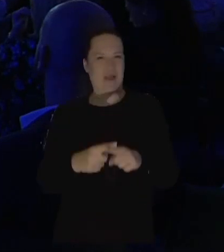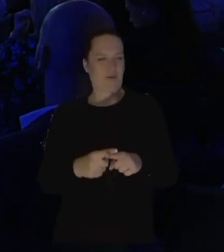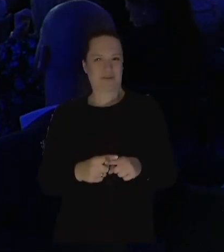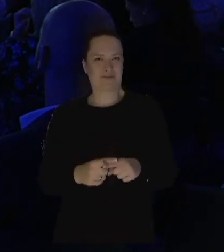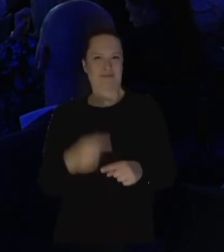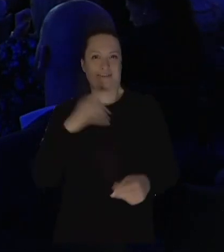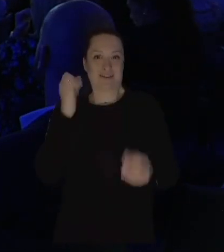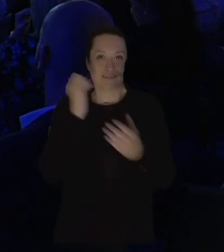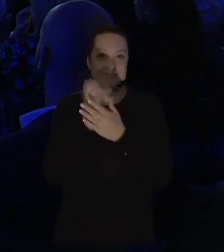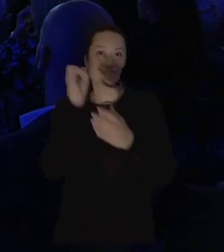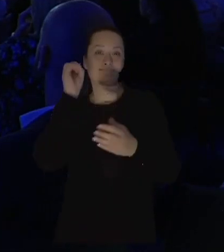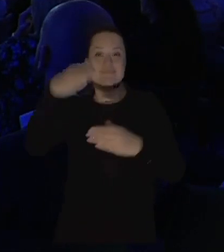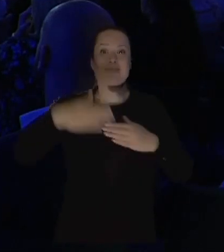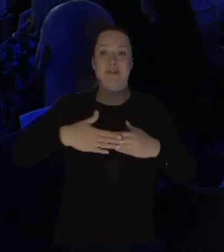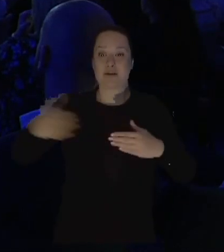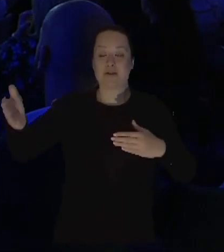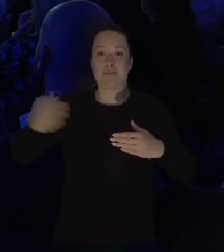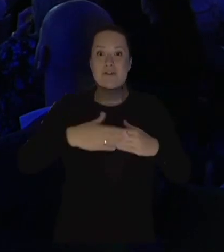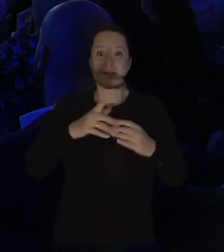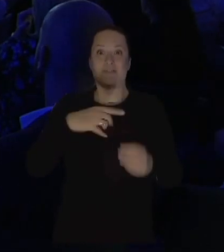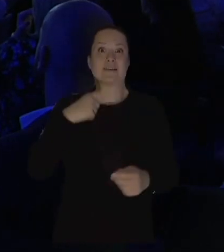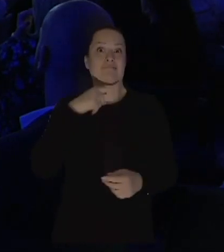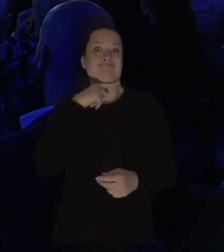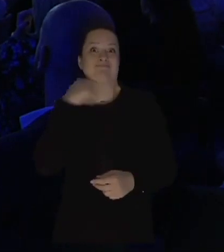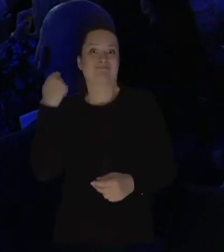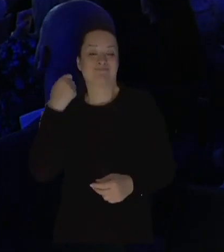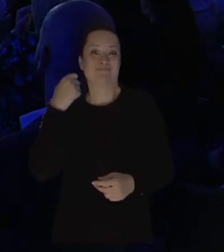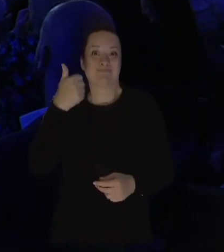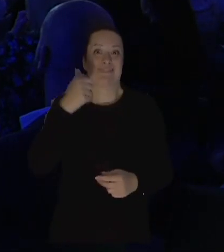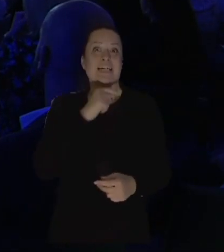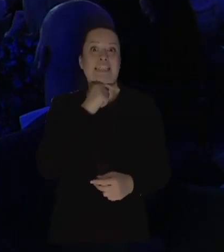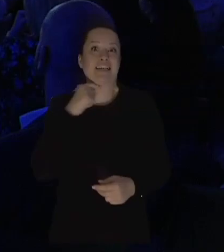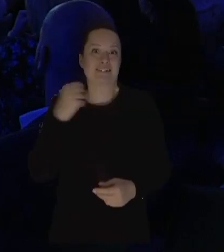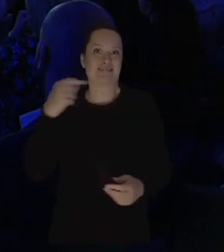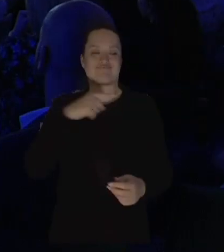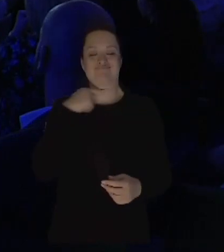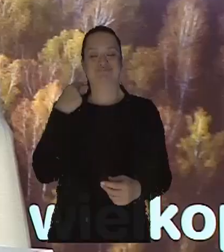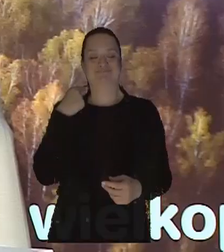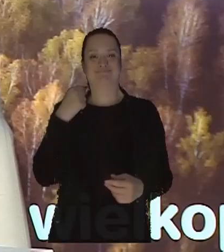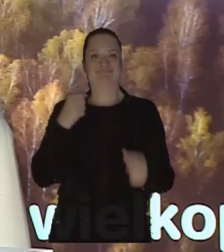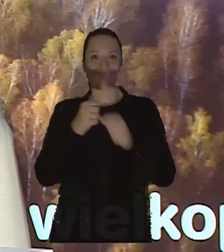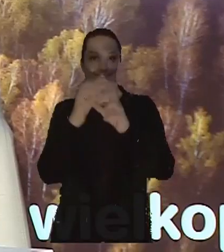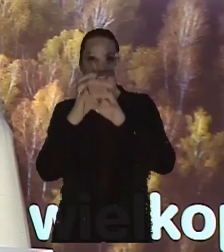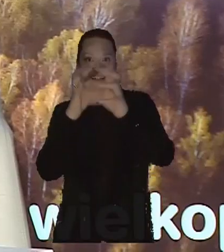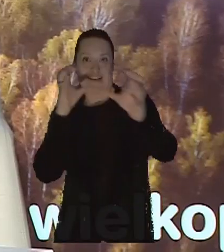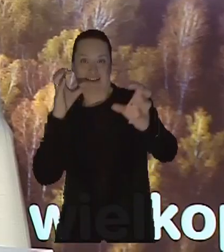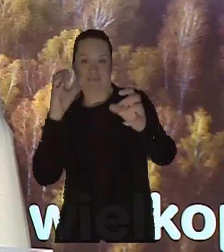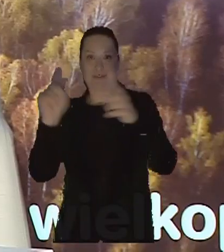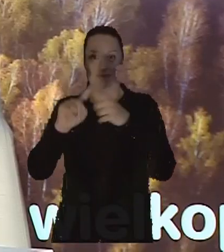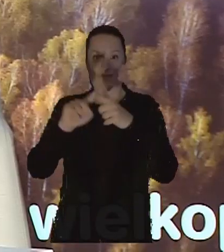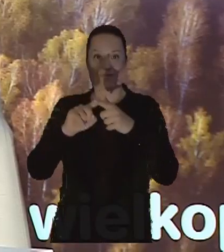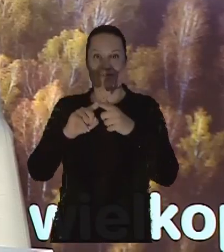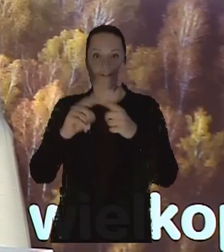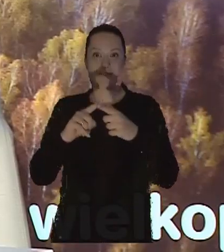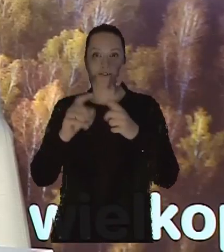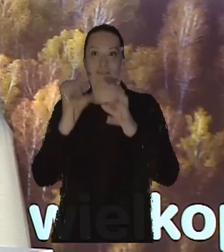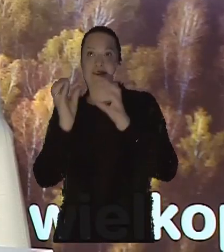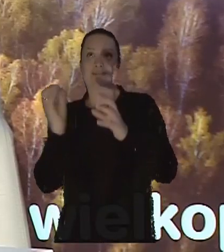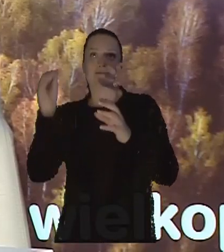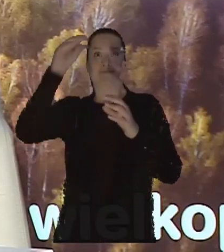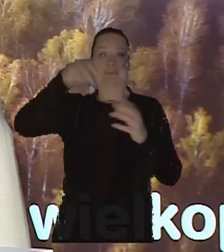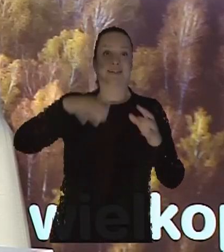kula przebiła bramę, zabijając miejscowego plebana. Zarówno armatę, jak i wzlatującego do nieba